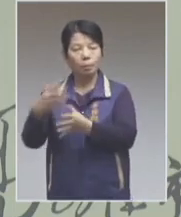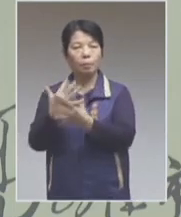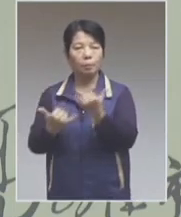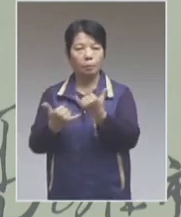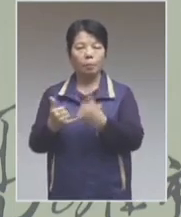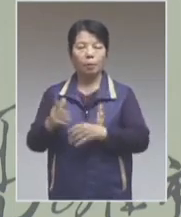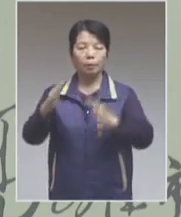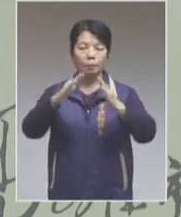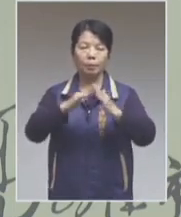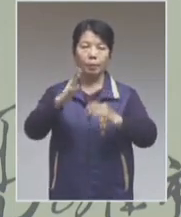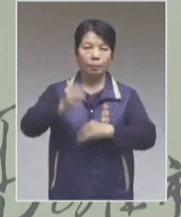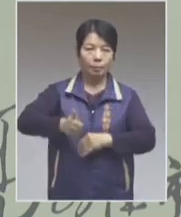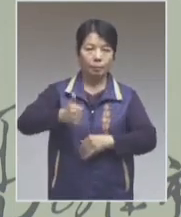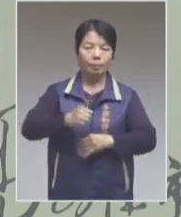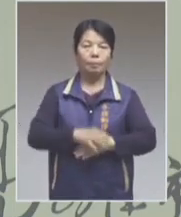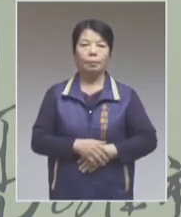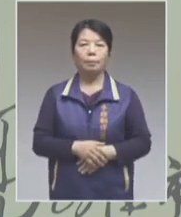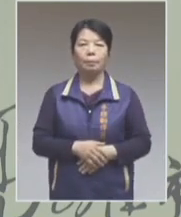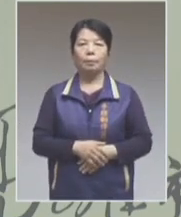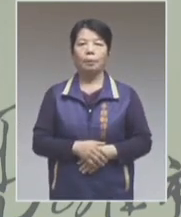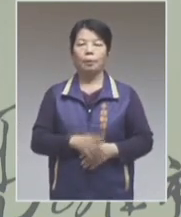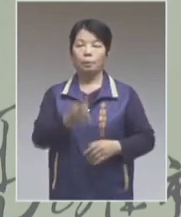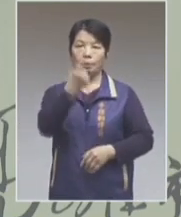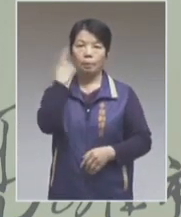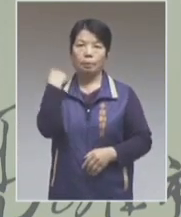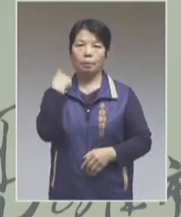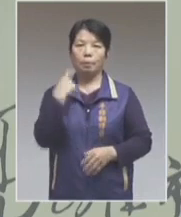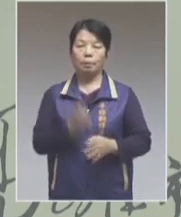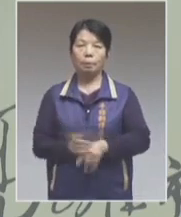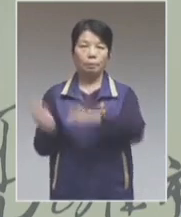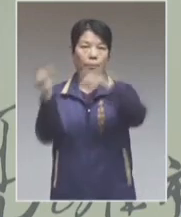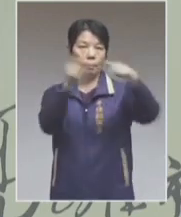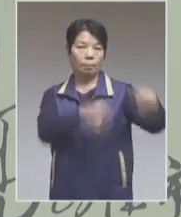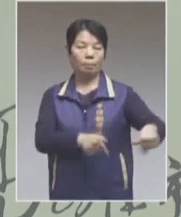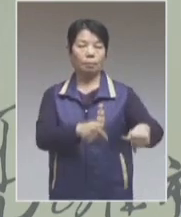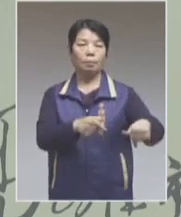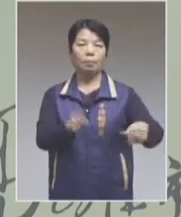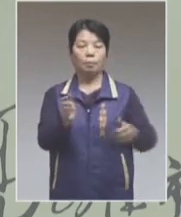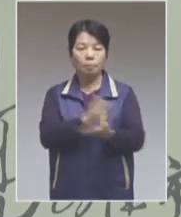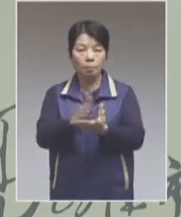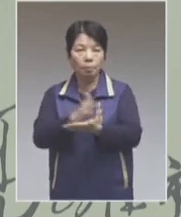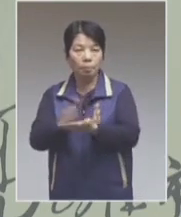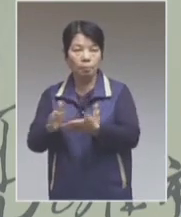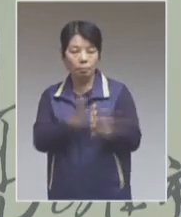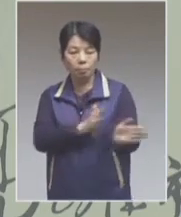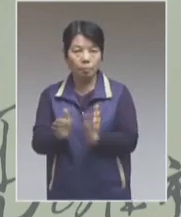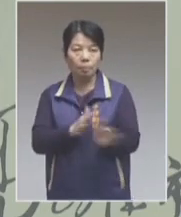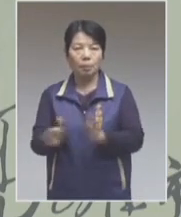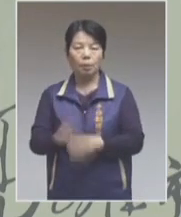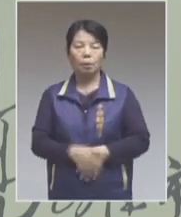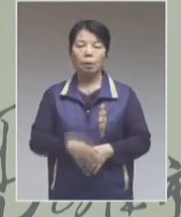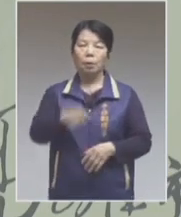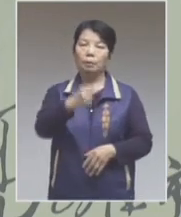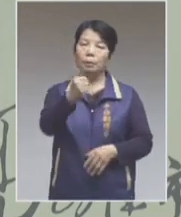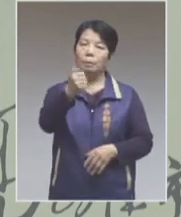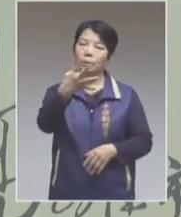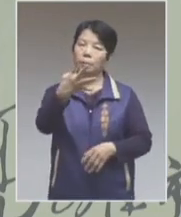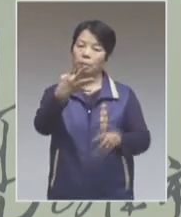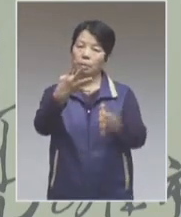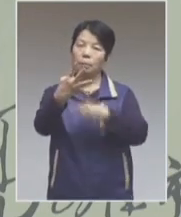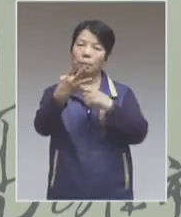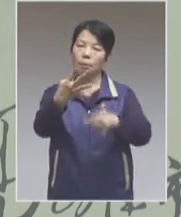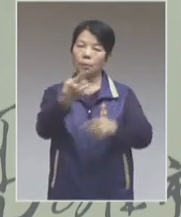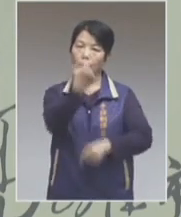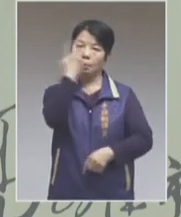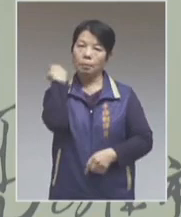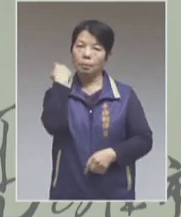以及家长，好，哦，那在昨天一整天的一个处理的状况之下，在154位这个昨